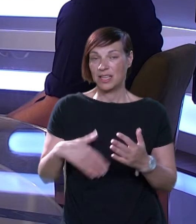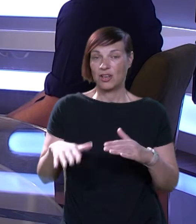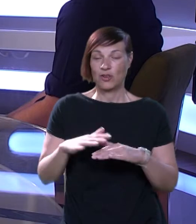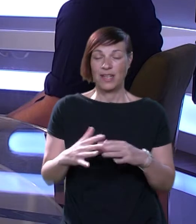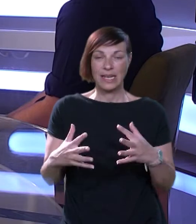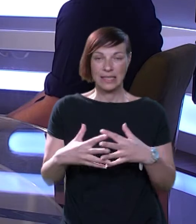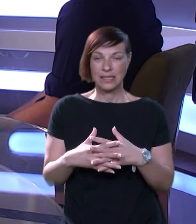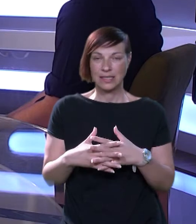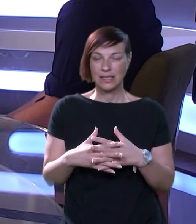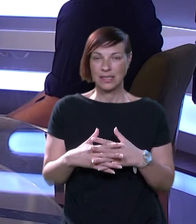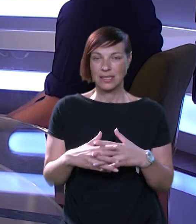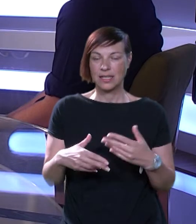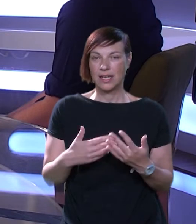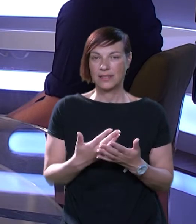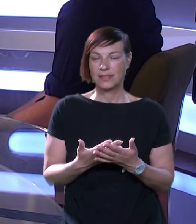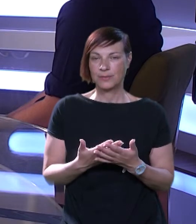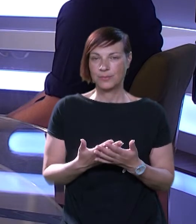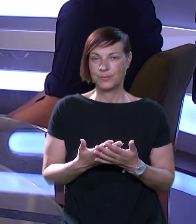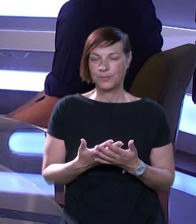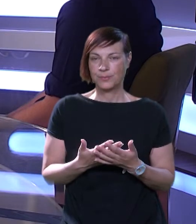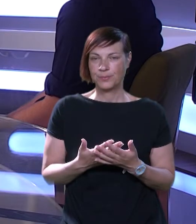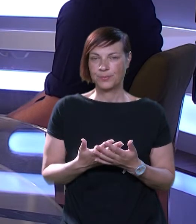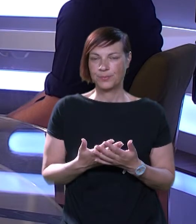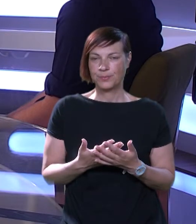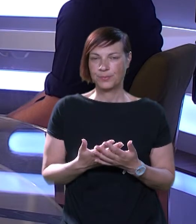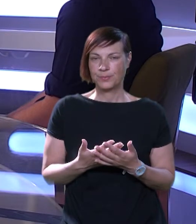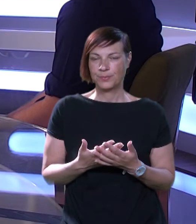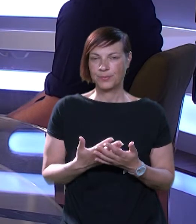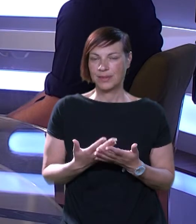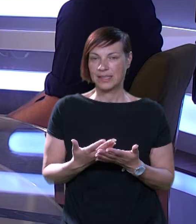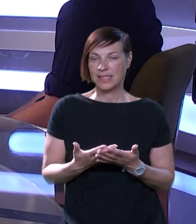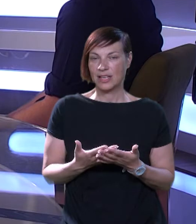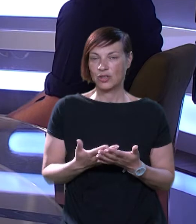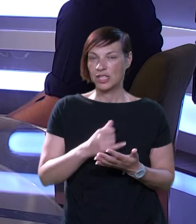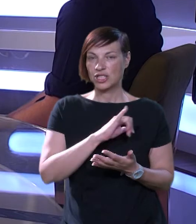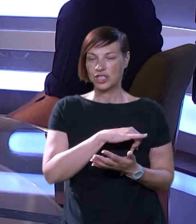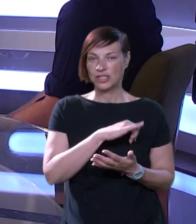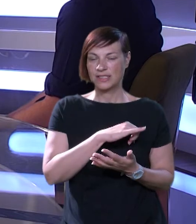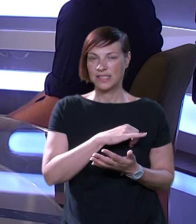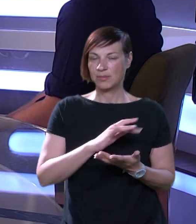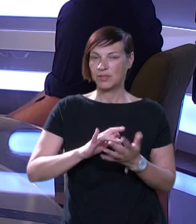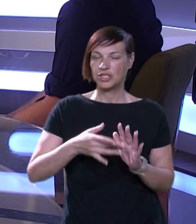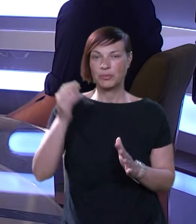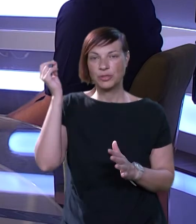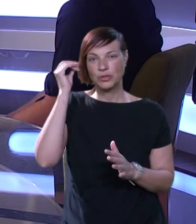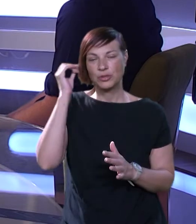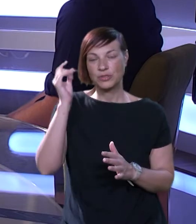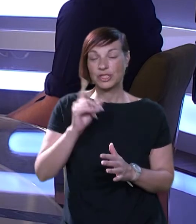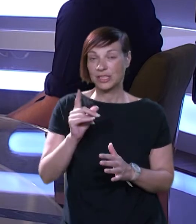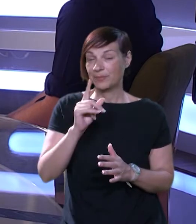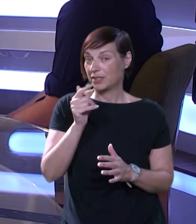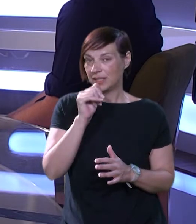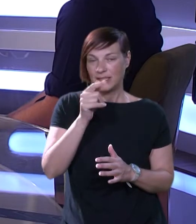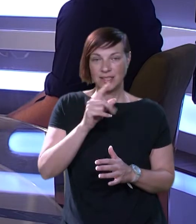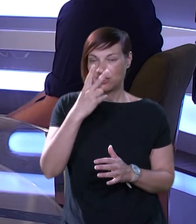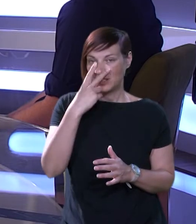grad, a sad mi ne znamo šta u njemu postoji. Tako nešto zanimljivo, o čemu su svi čuli, a u stvari niko